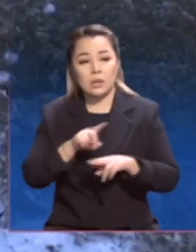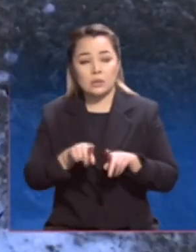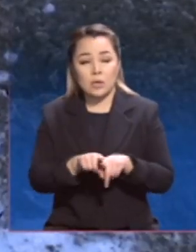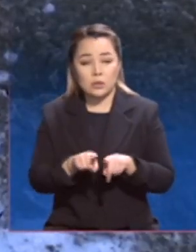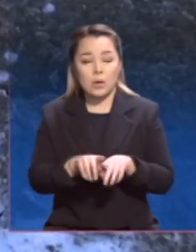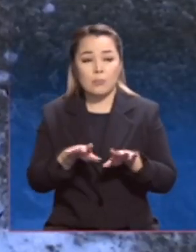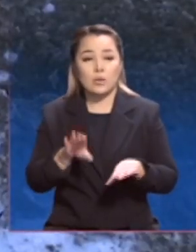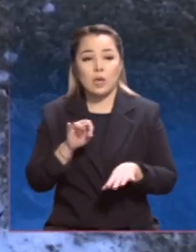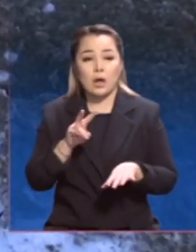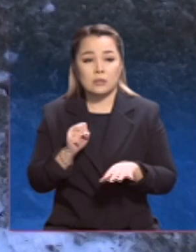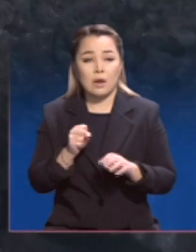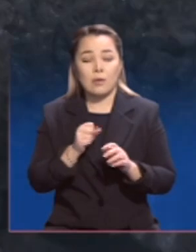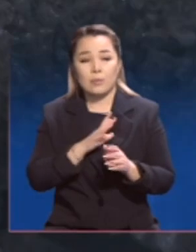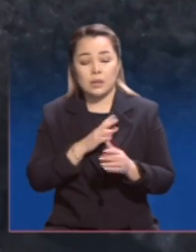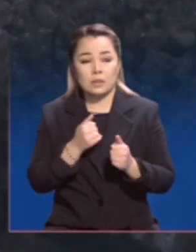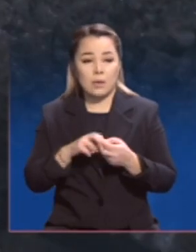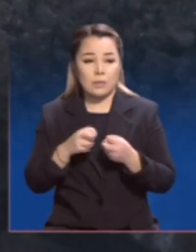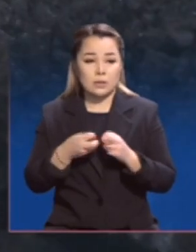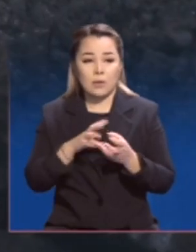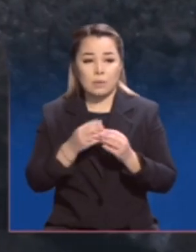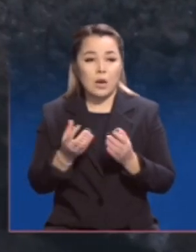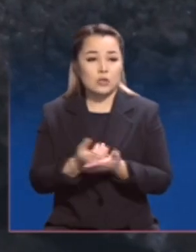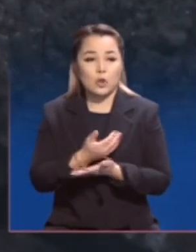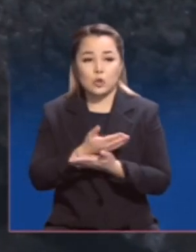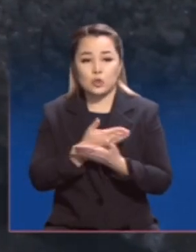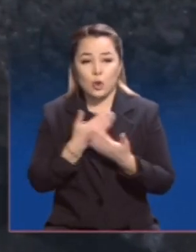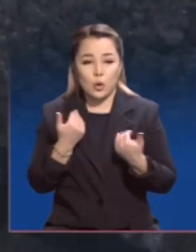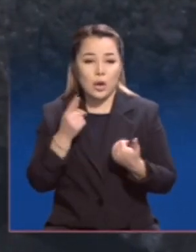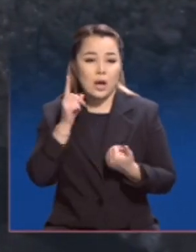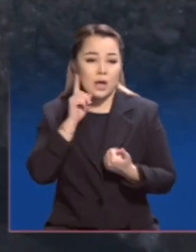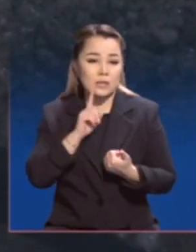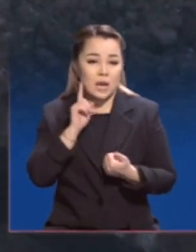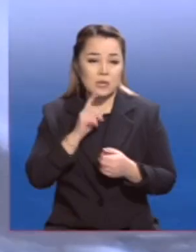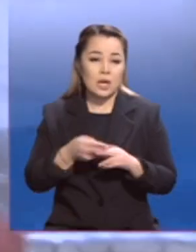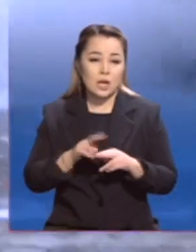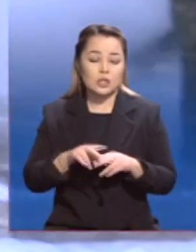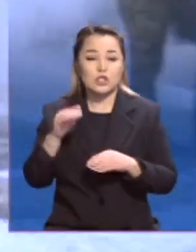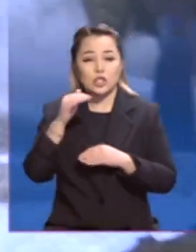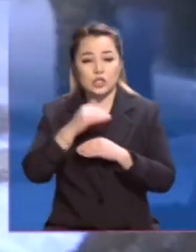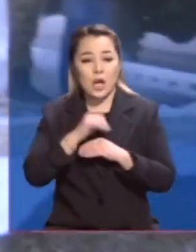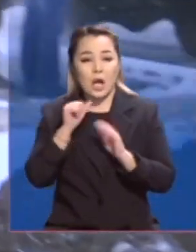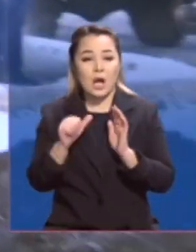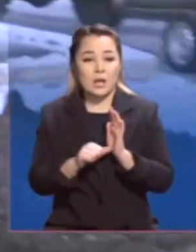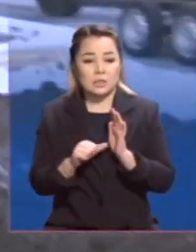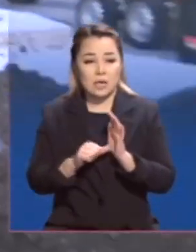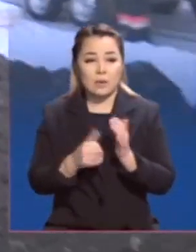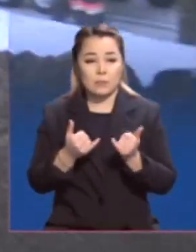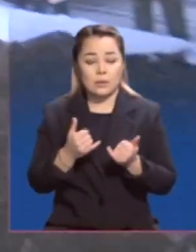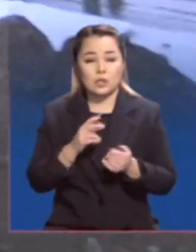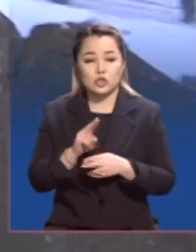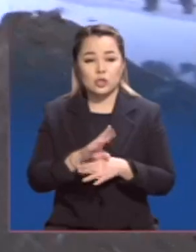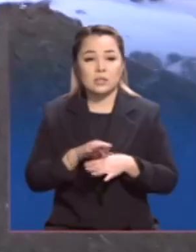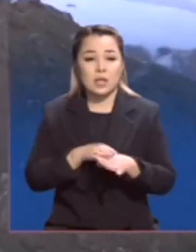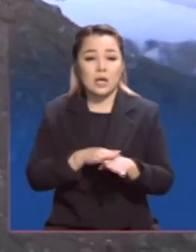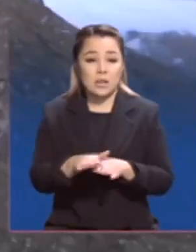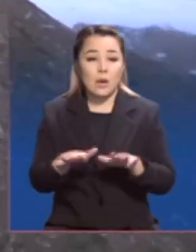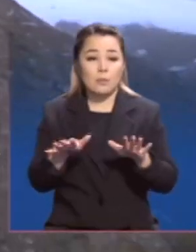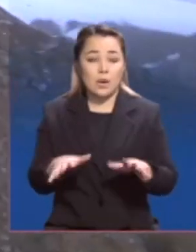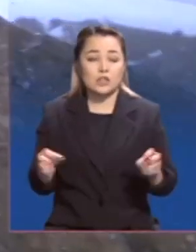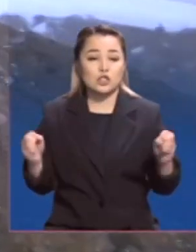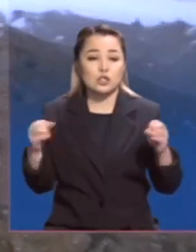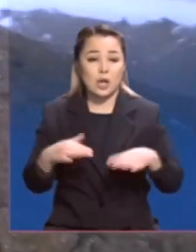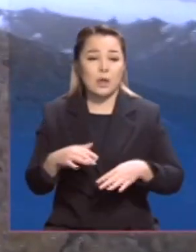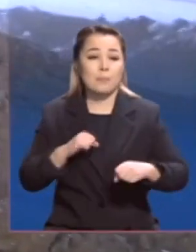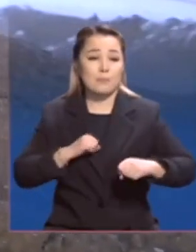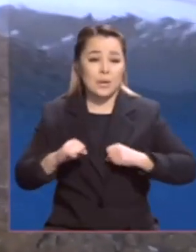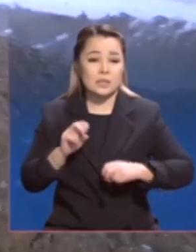емес, тонналап кетіп жатқан ақау әлі табылған жоқ. Қазір сағат кешкі 6-ға таяқ болды. Жөндеу күші осы жерге жұмылдырылып